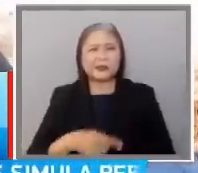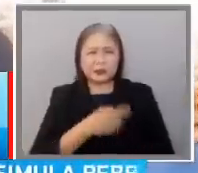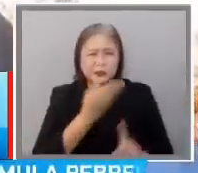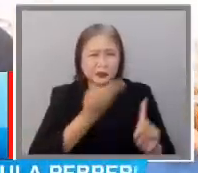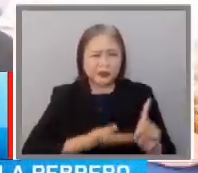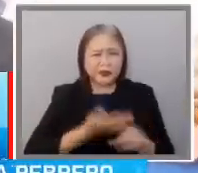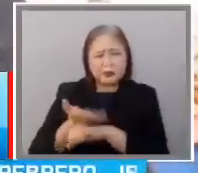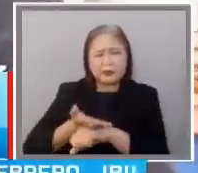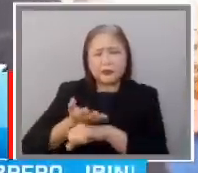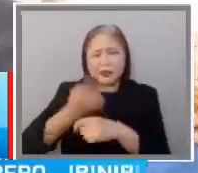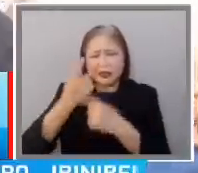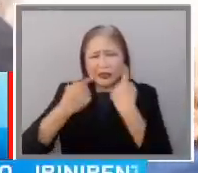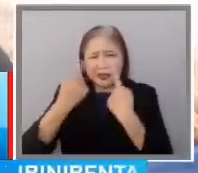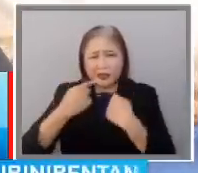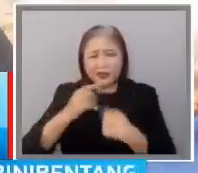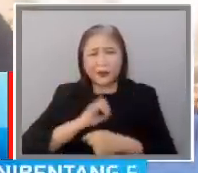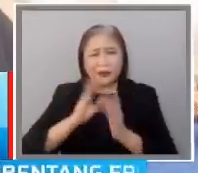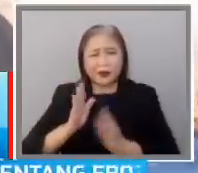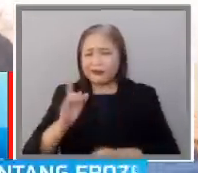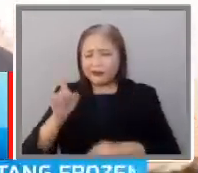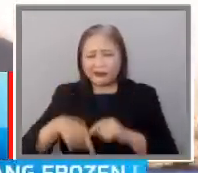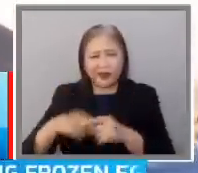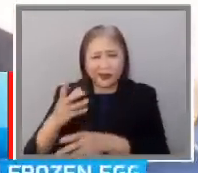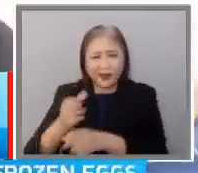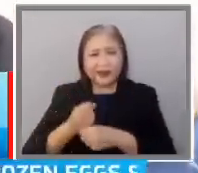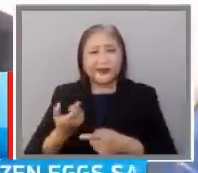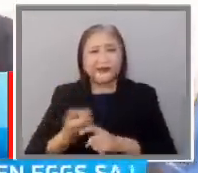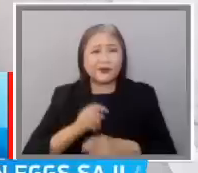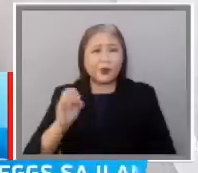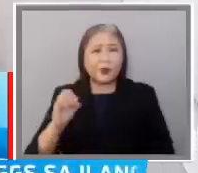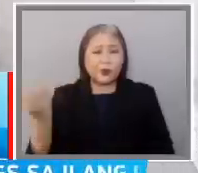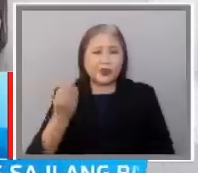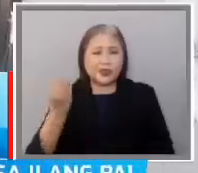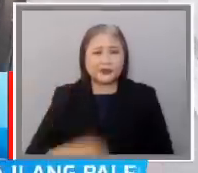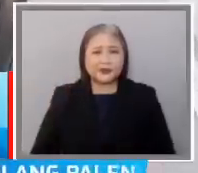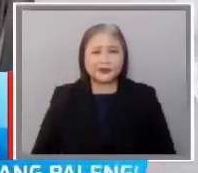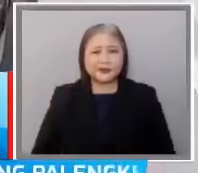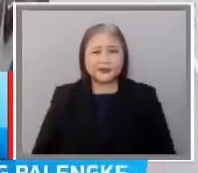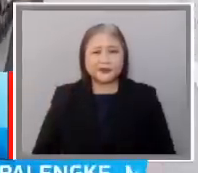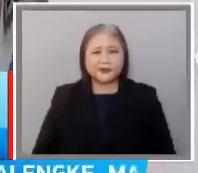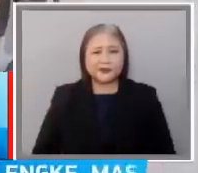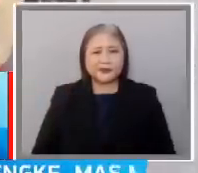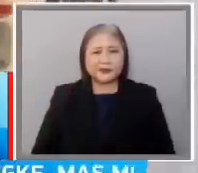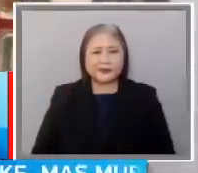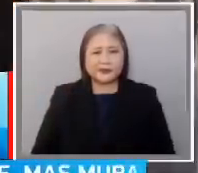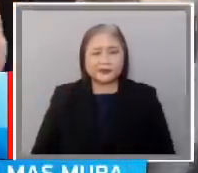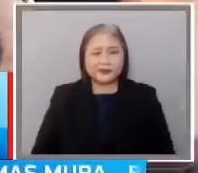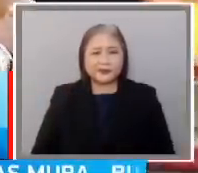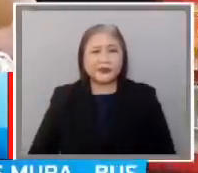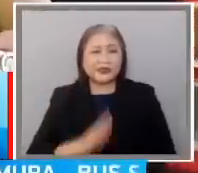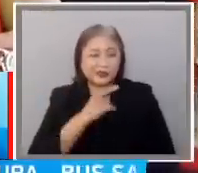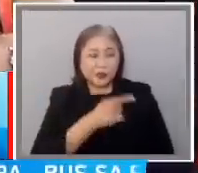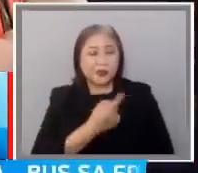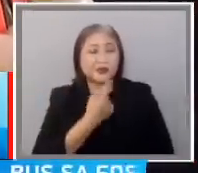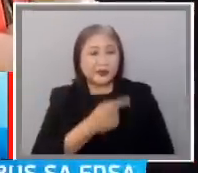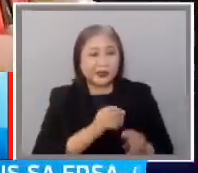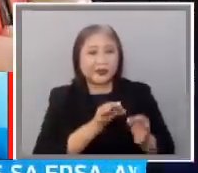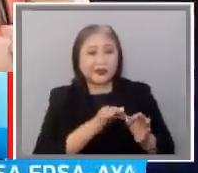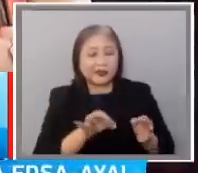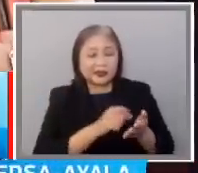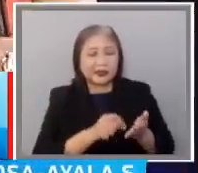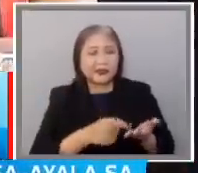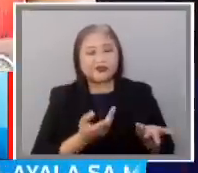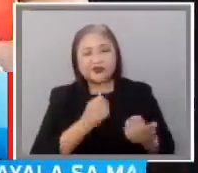dahil hindi raw nila kayang kunin ito sa Ortigas. Ipukulong sa Ortigas yan para sa gano'ng makasulat kayo na hindi nila gagawin ng